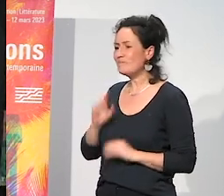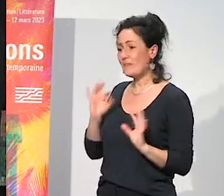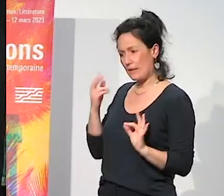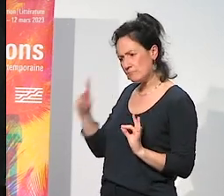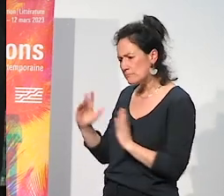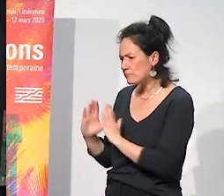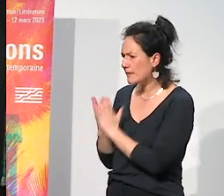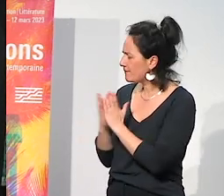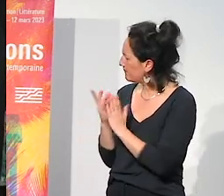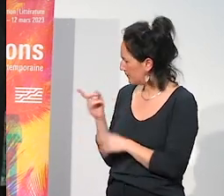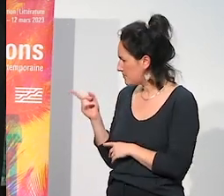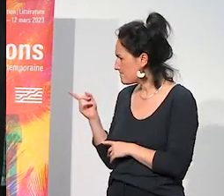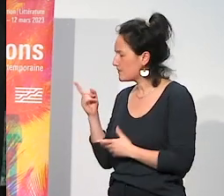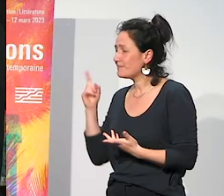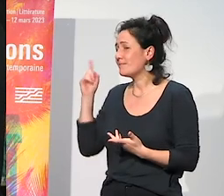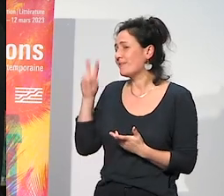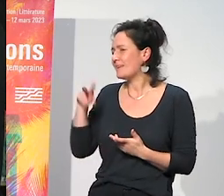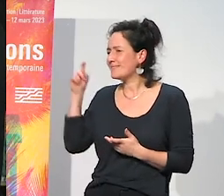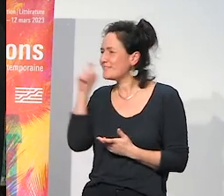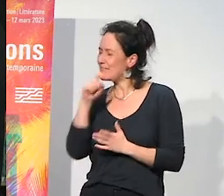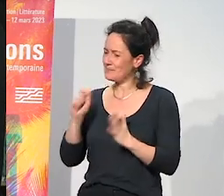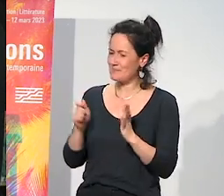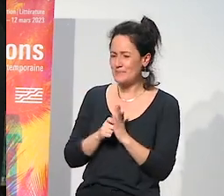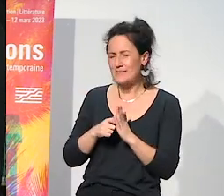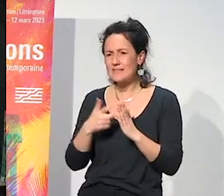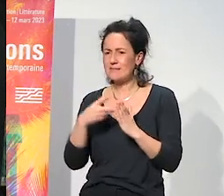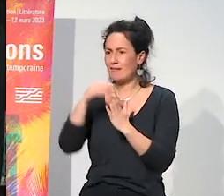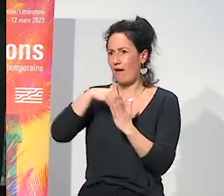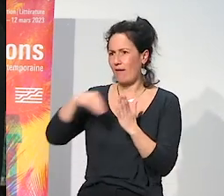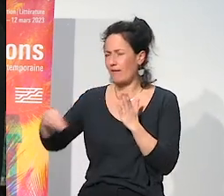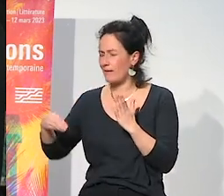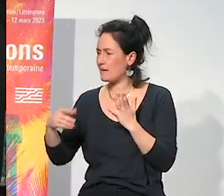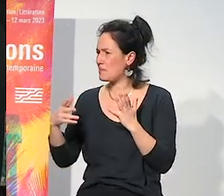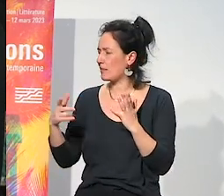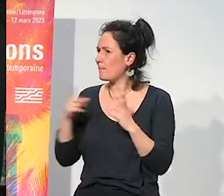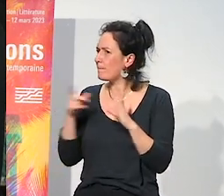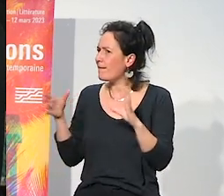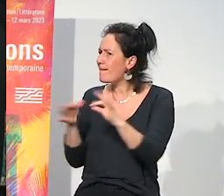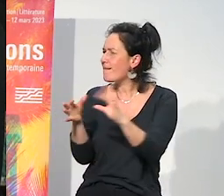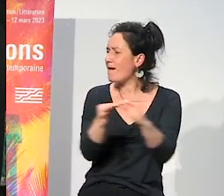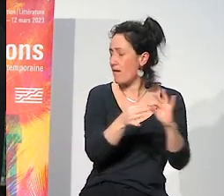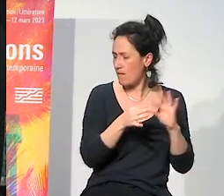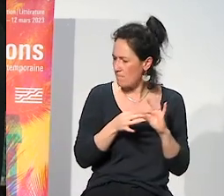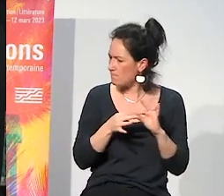pour un auteur ou une autrice de faire peut-être le lien entre tous ces livres,